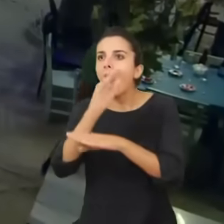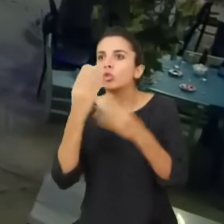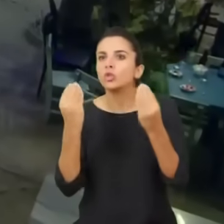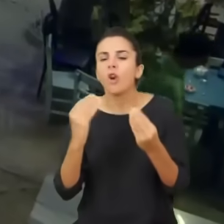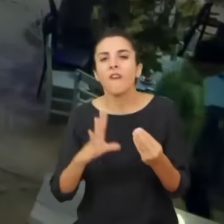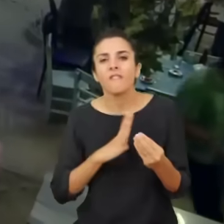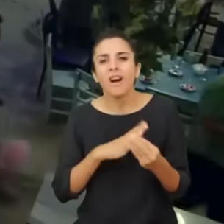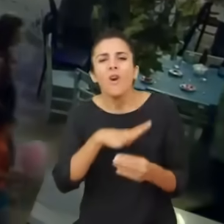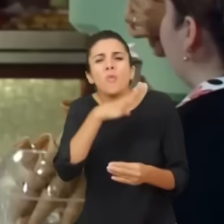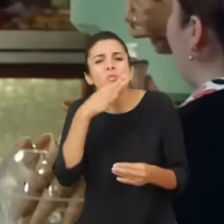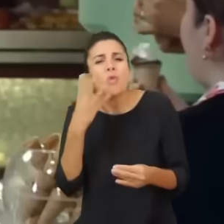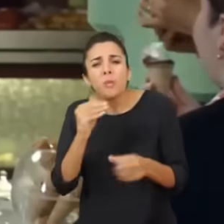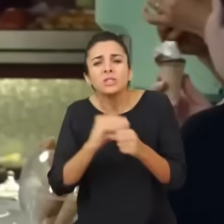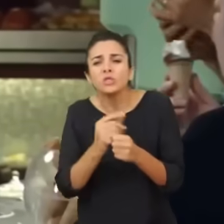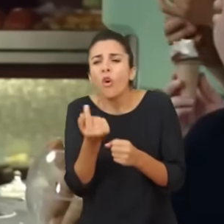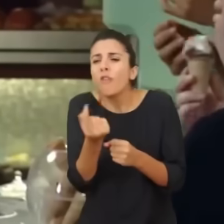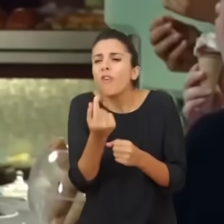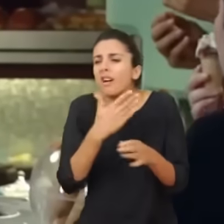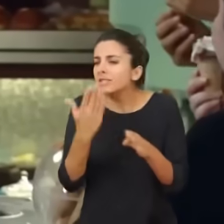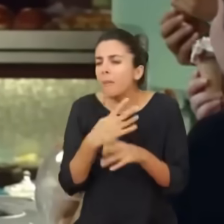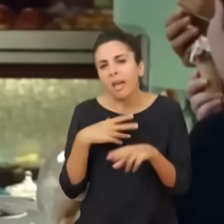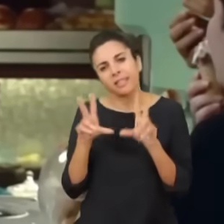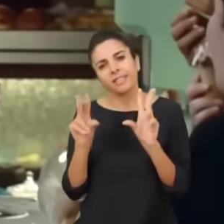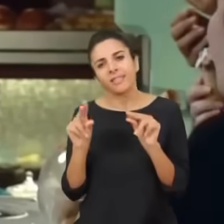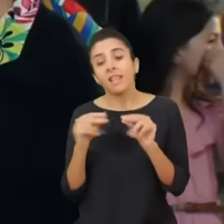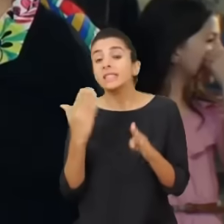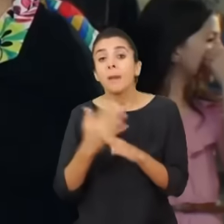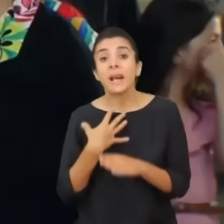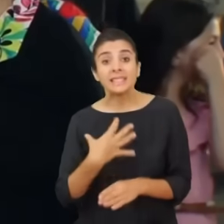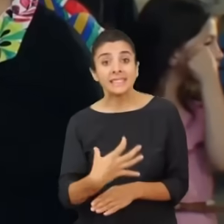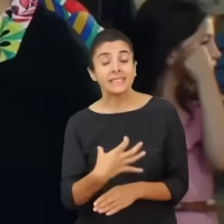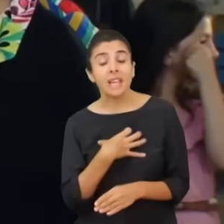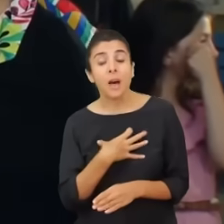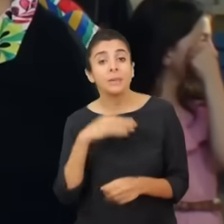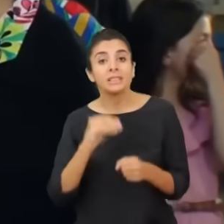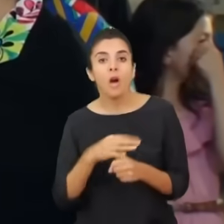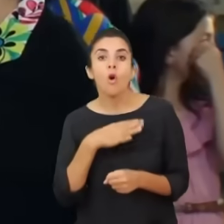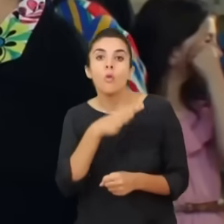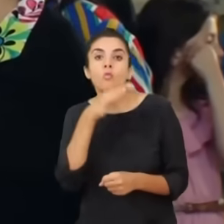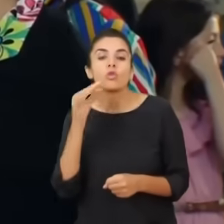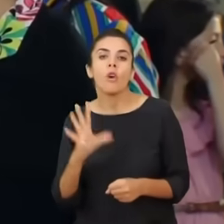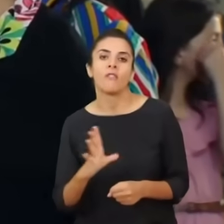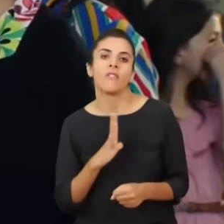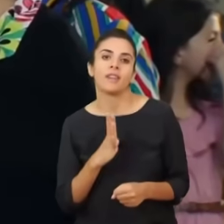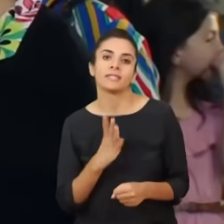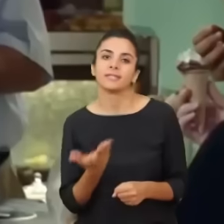Mutlu olmamız için küçük sebepler yeterdi. Çünkü sahip olduğumuz tek şey mutluluğumuzdu.